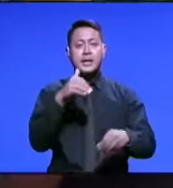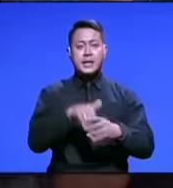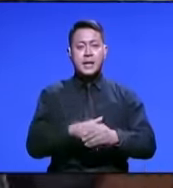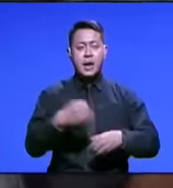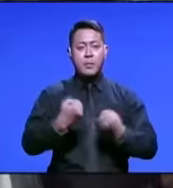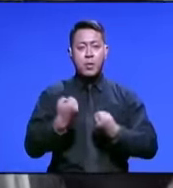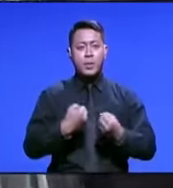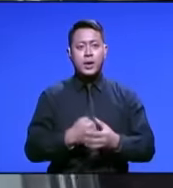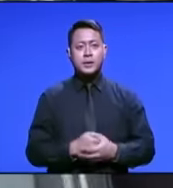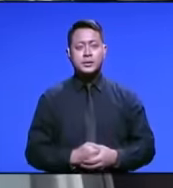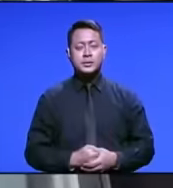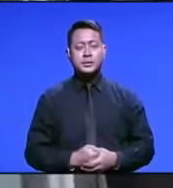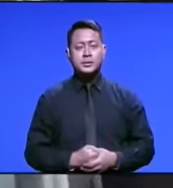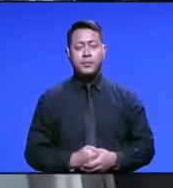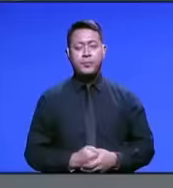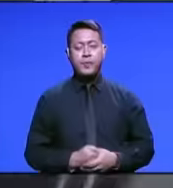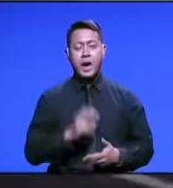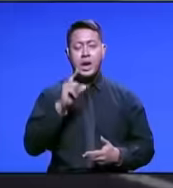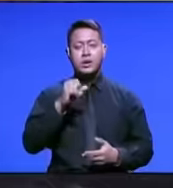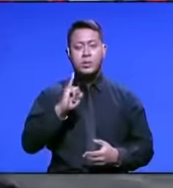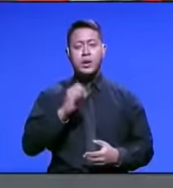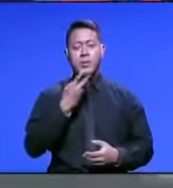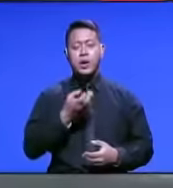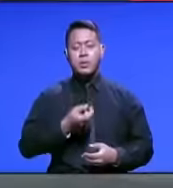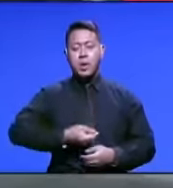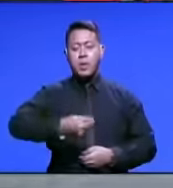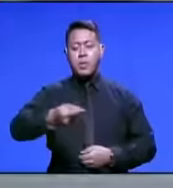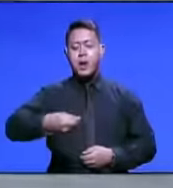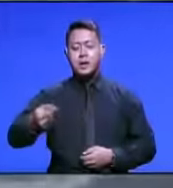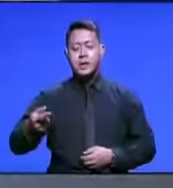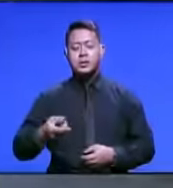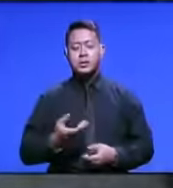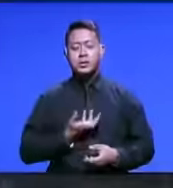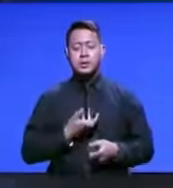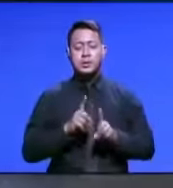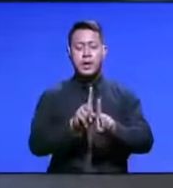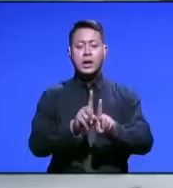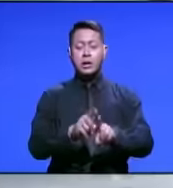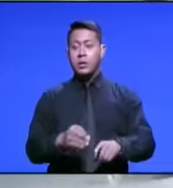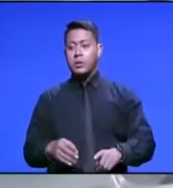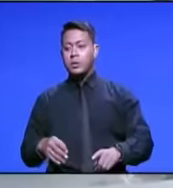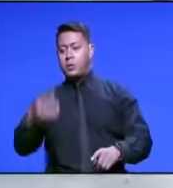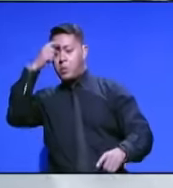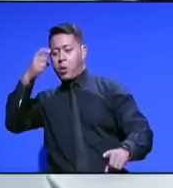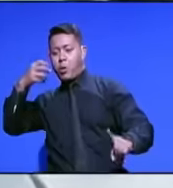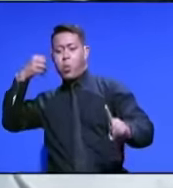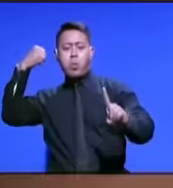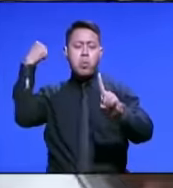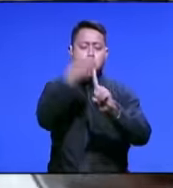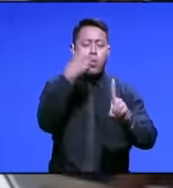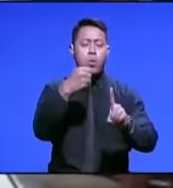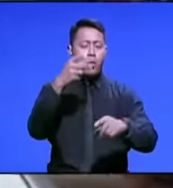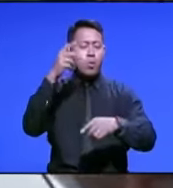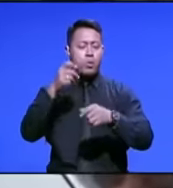mobil. Pratu Iqbal mengatakan saat ia akan berbelanja keperluan pernikahannya, tiba-tiba pelaku memukul kepalanya dengan linggis dari